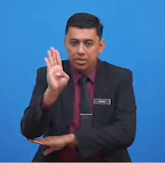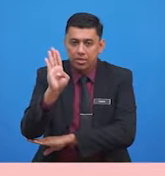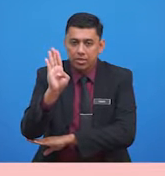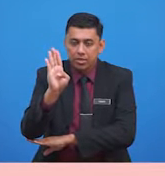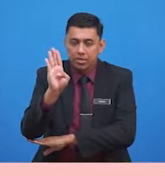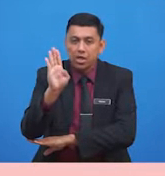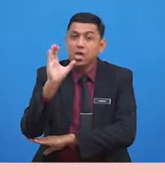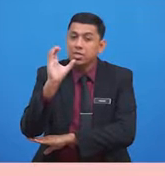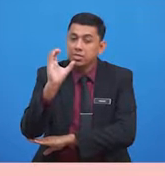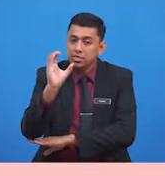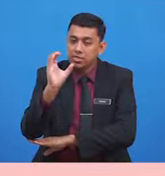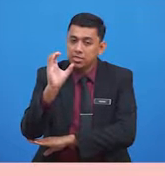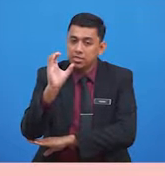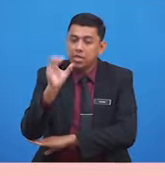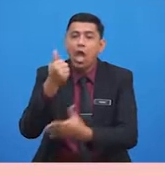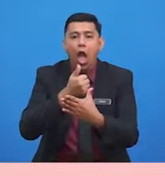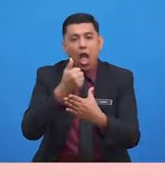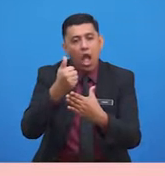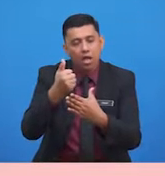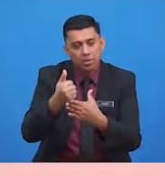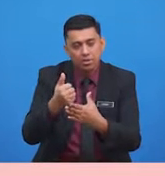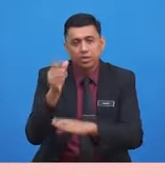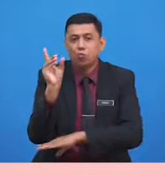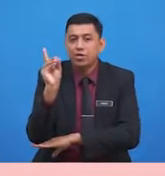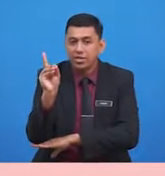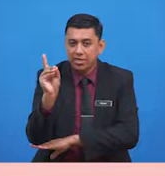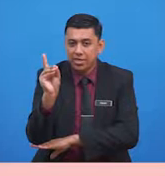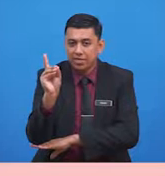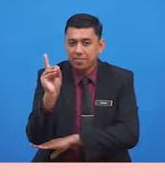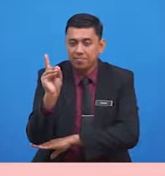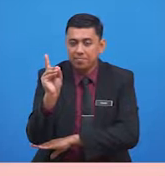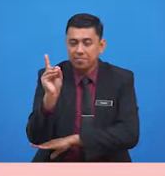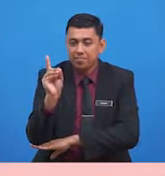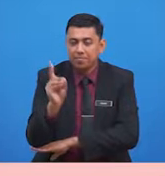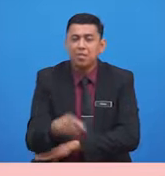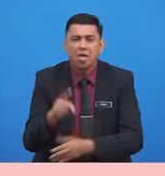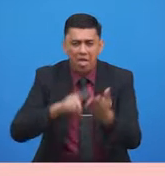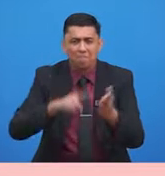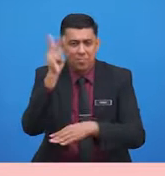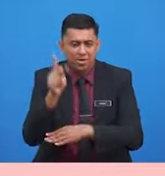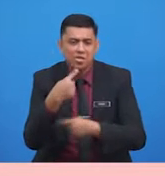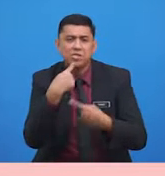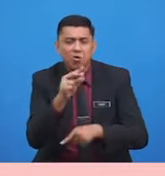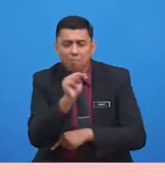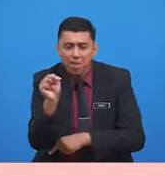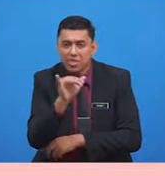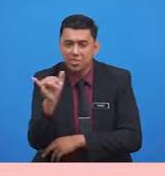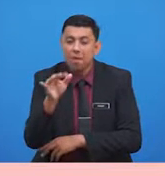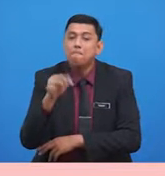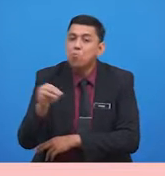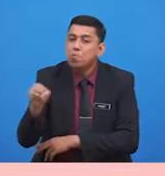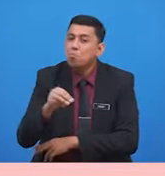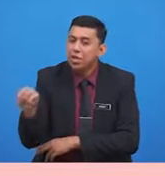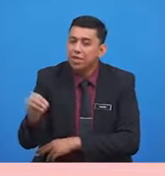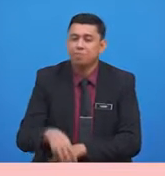Menziarahi. C. Mengejek. D. Membuli. Apakah jawapannya,